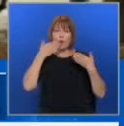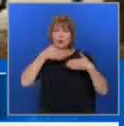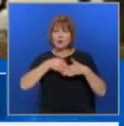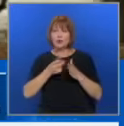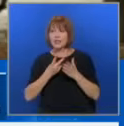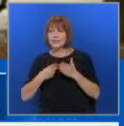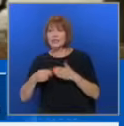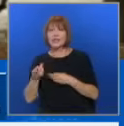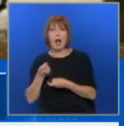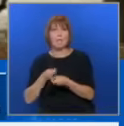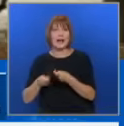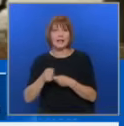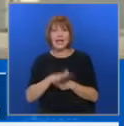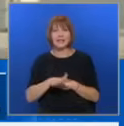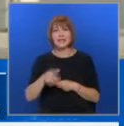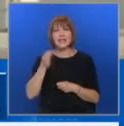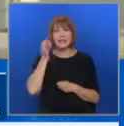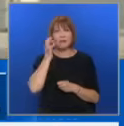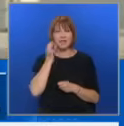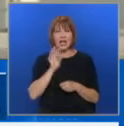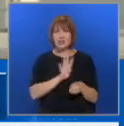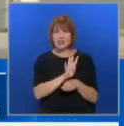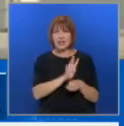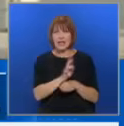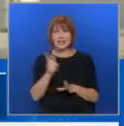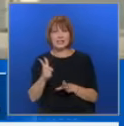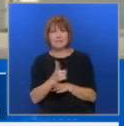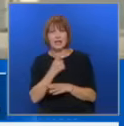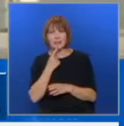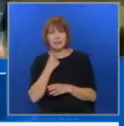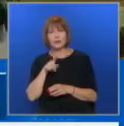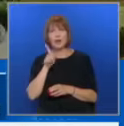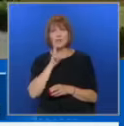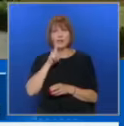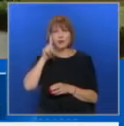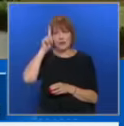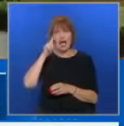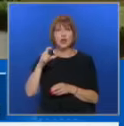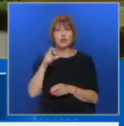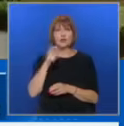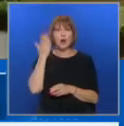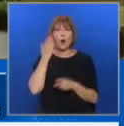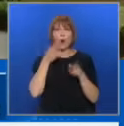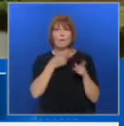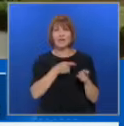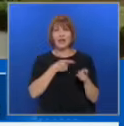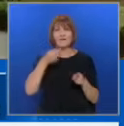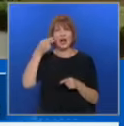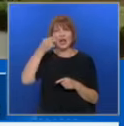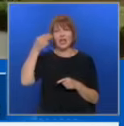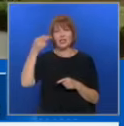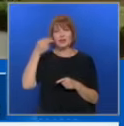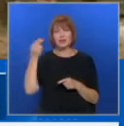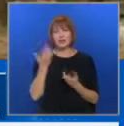близкия магазин. Децата са тинейджери на 14 и 17 години, момче и момиче. Сотирова обвинява институциите в мудност.